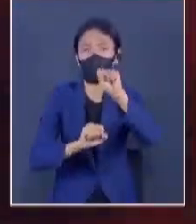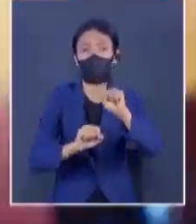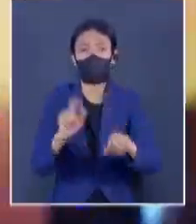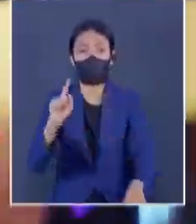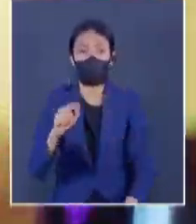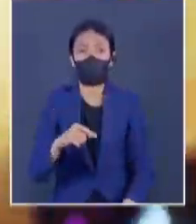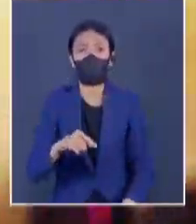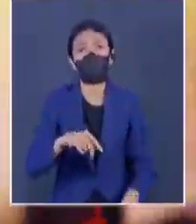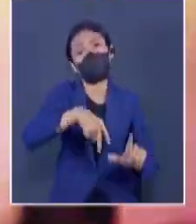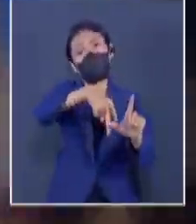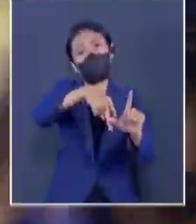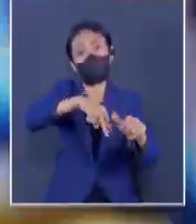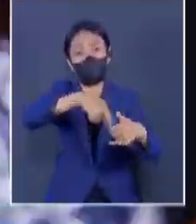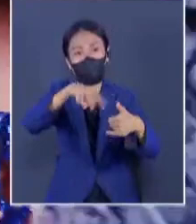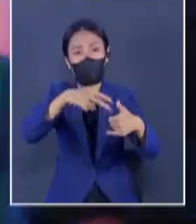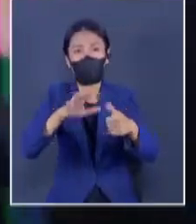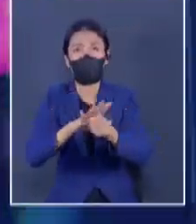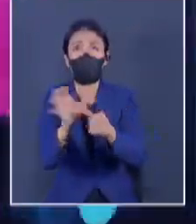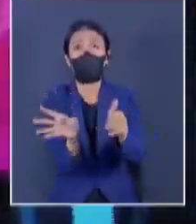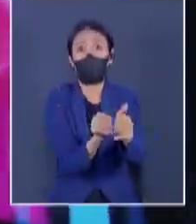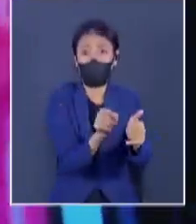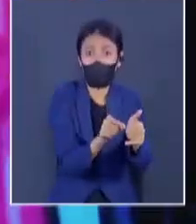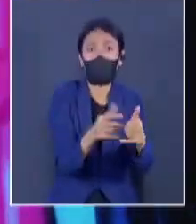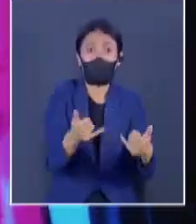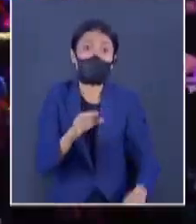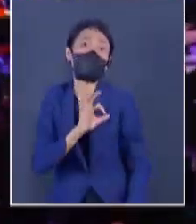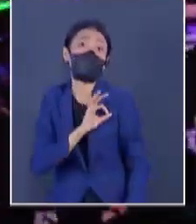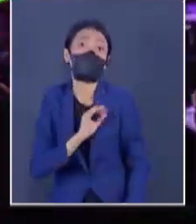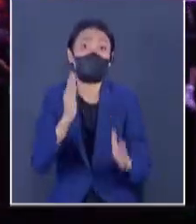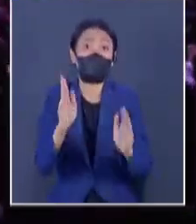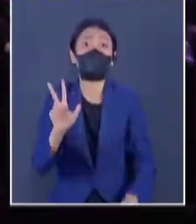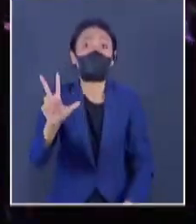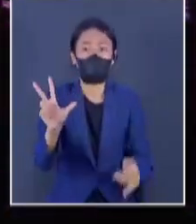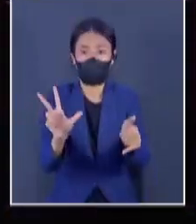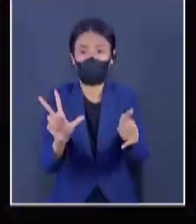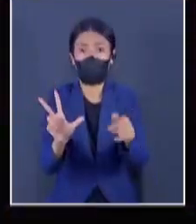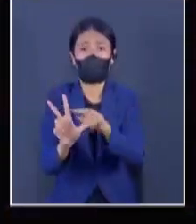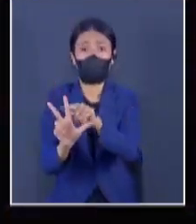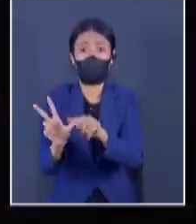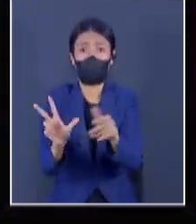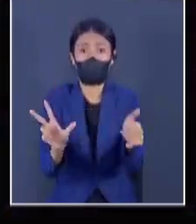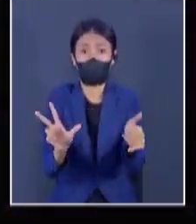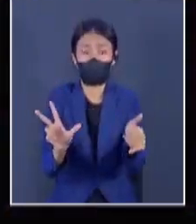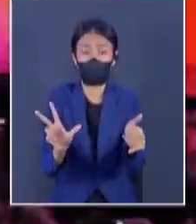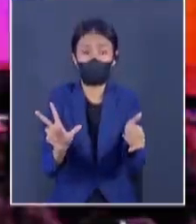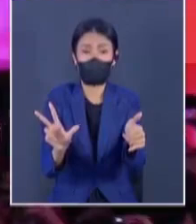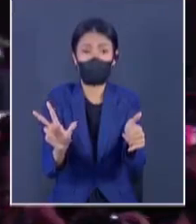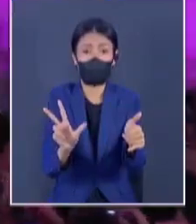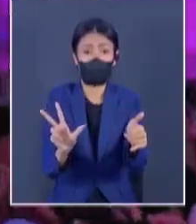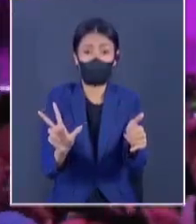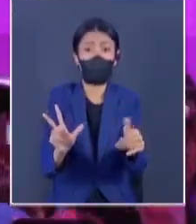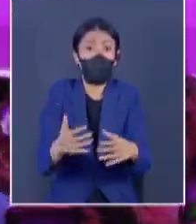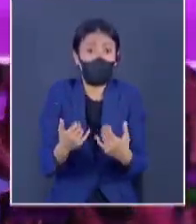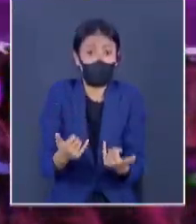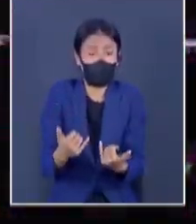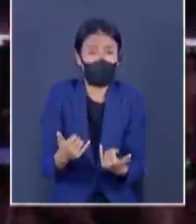ติดเชื้อโควิด-19 ค่ะขณะที่สมาชิกอีก3คนของวง Blackpink ทั้งจีซูเจนนี่และโรเซ่ยังไม่ได้